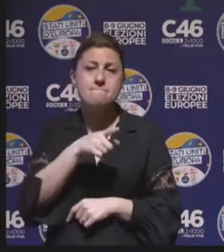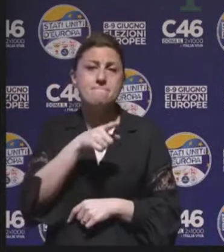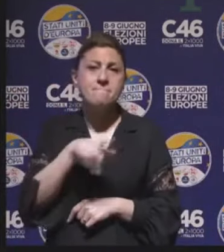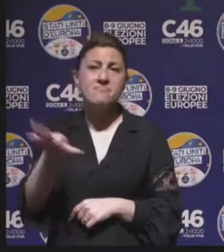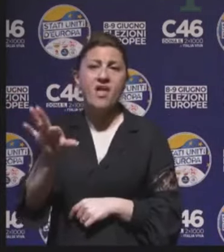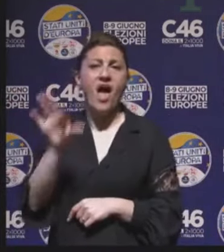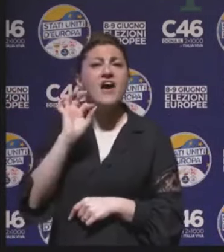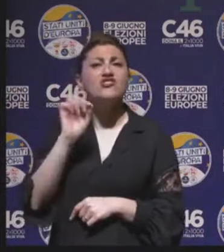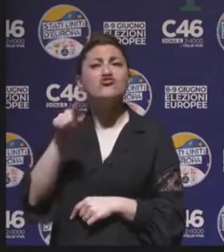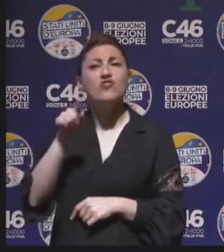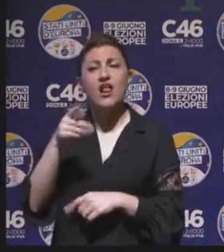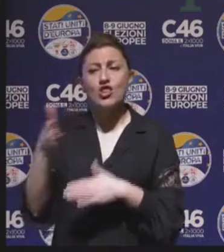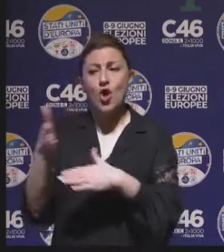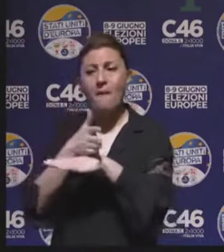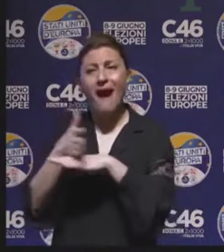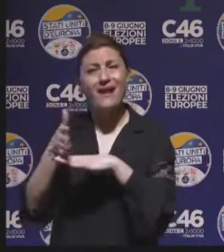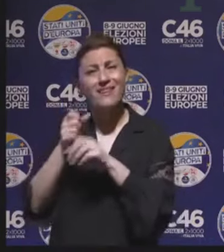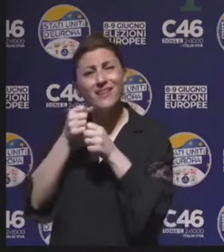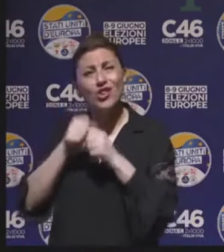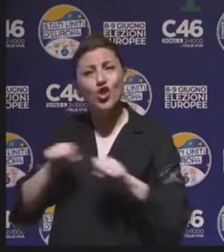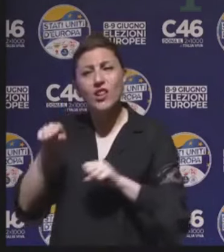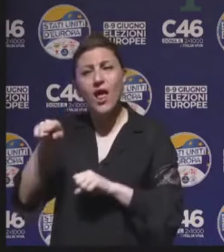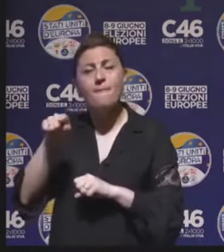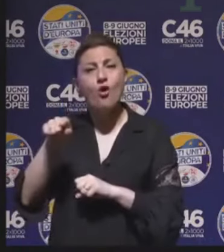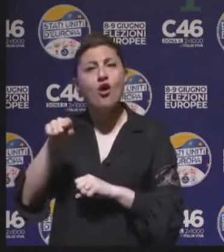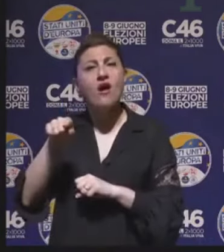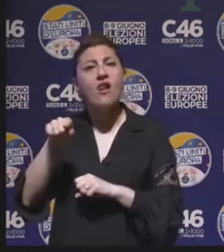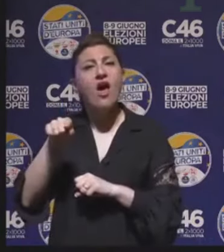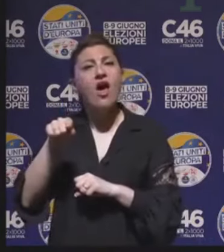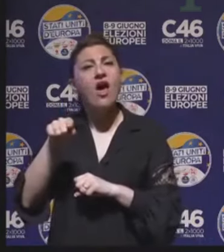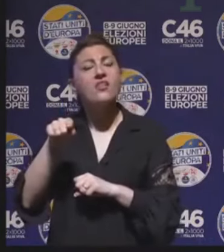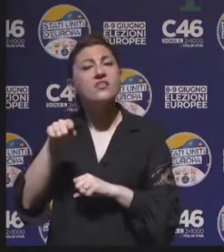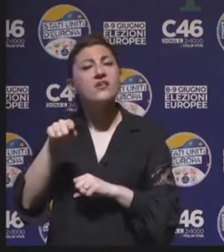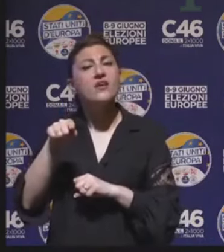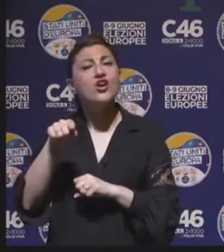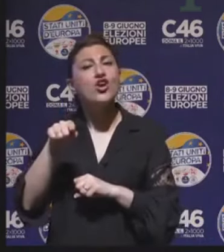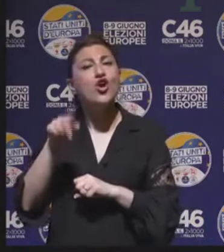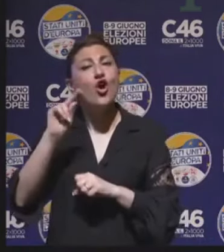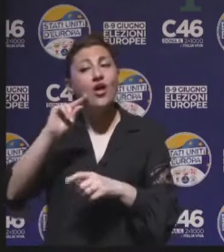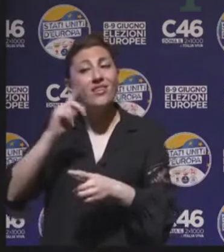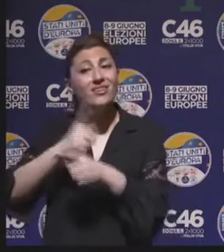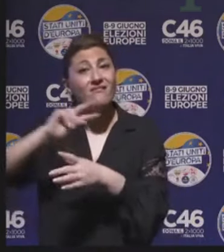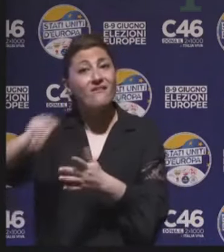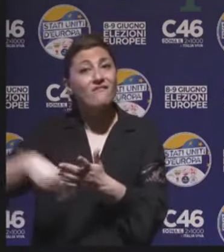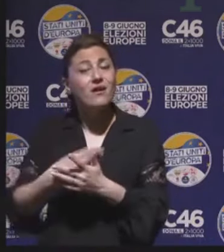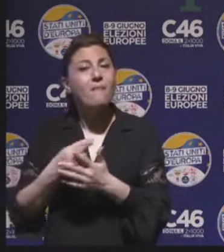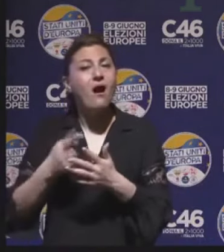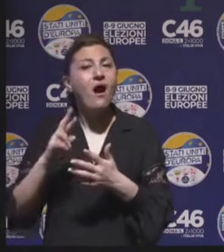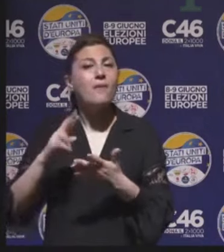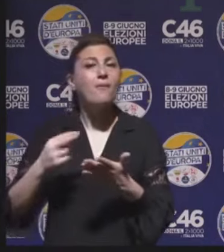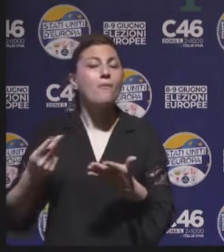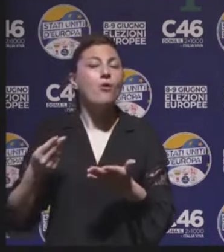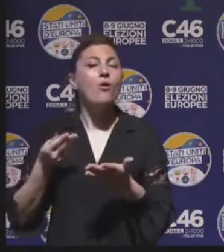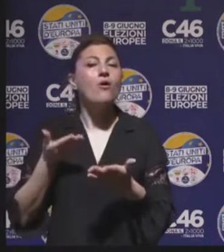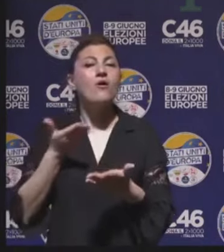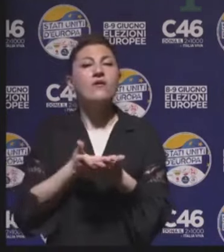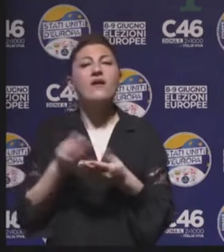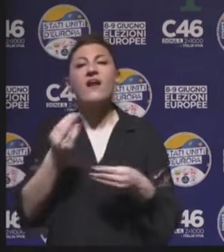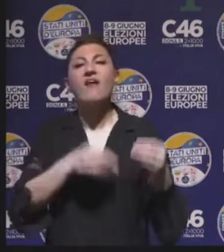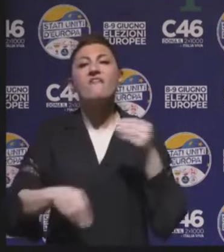al Partito Democratico Il referendum per l'abrogazione del Jobs Act e io credo che si debba